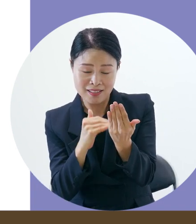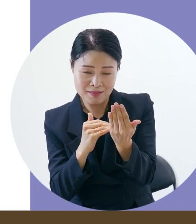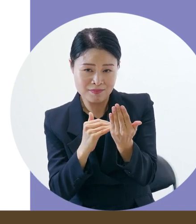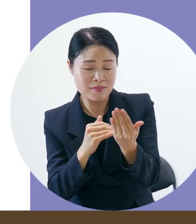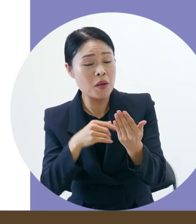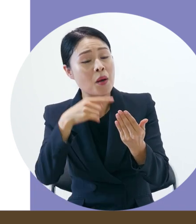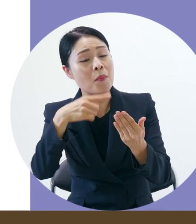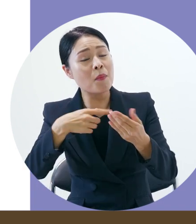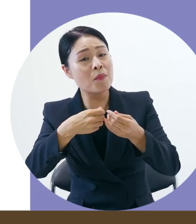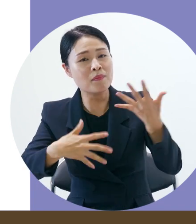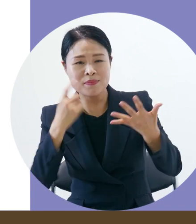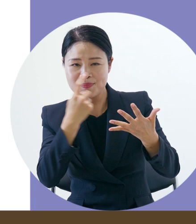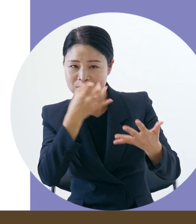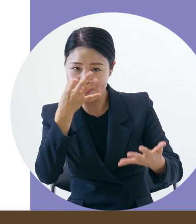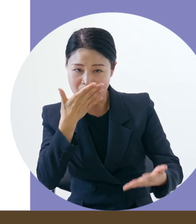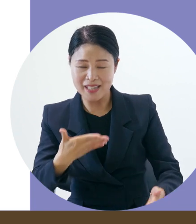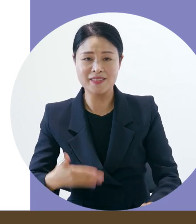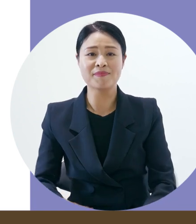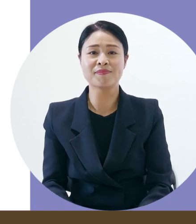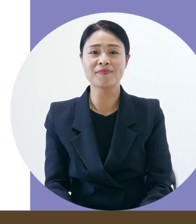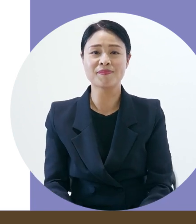있습니다.